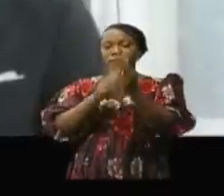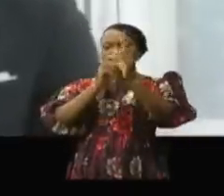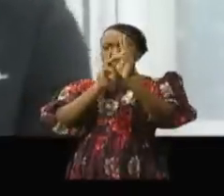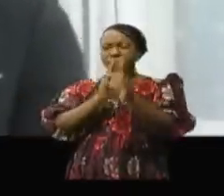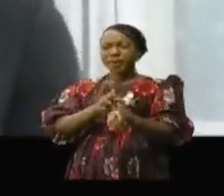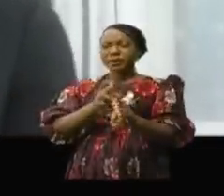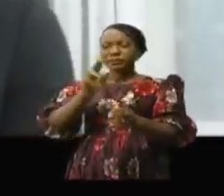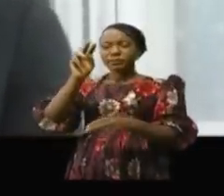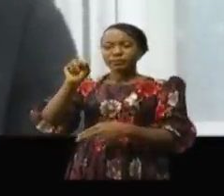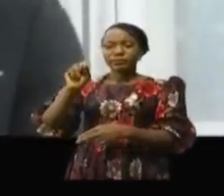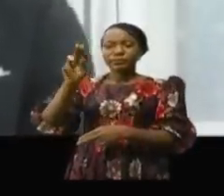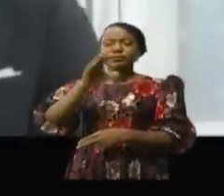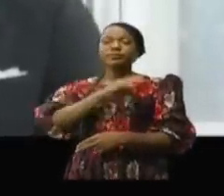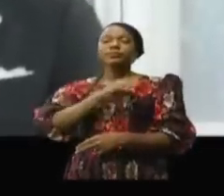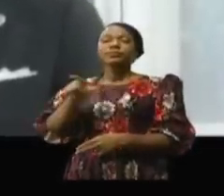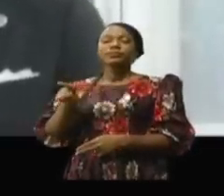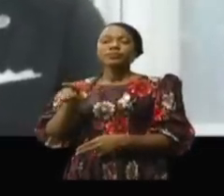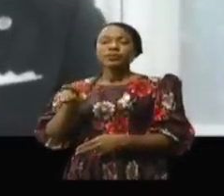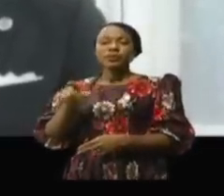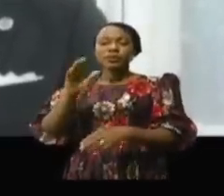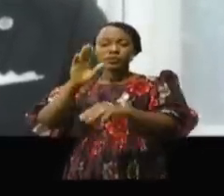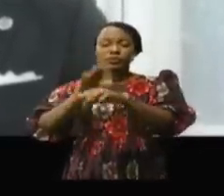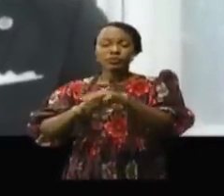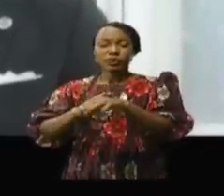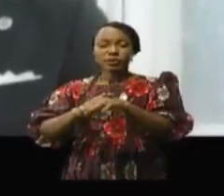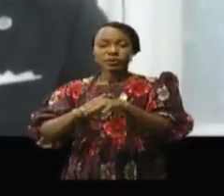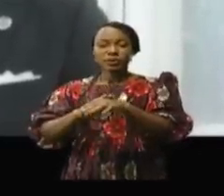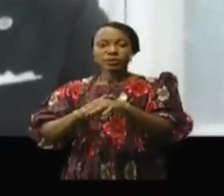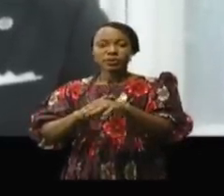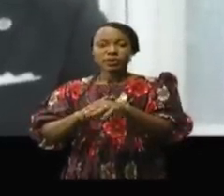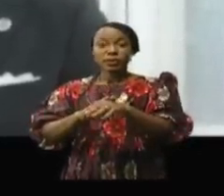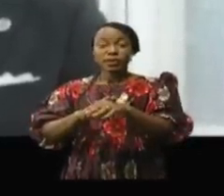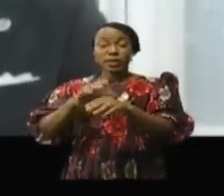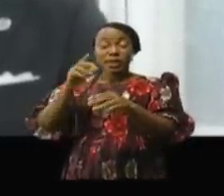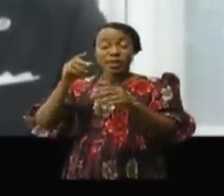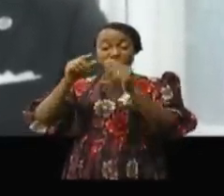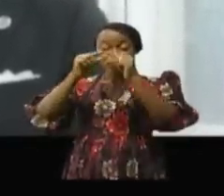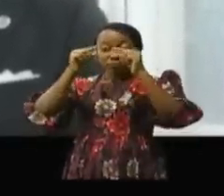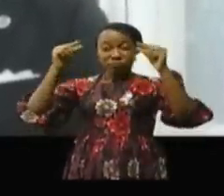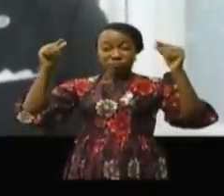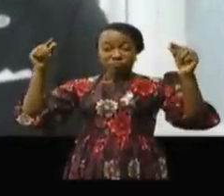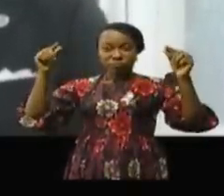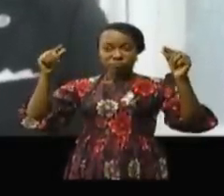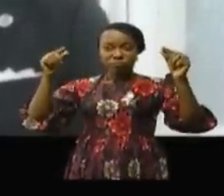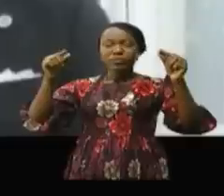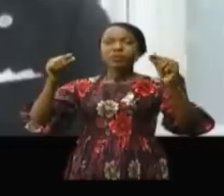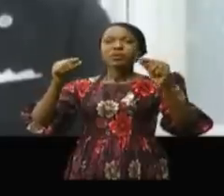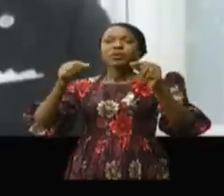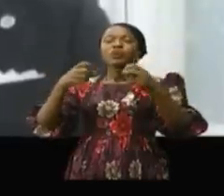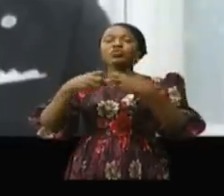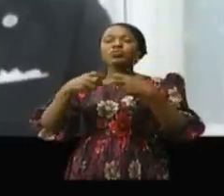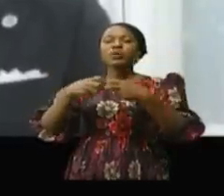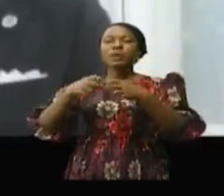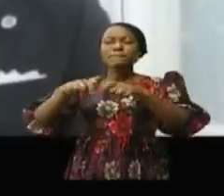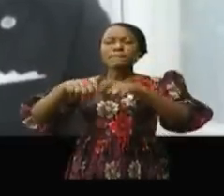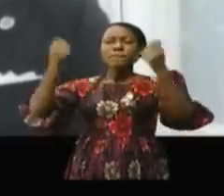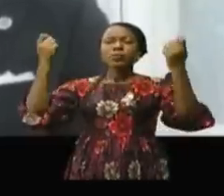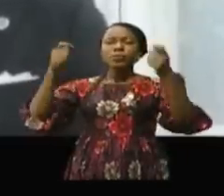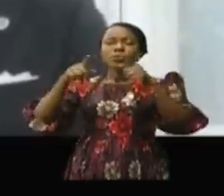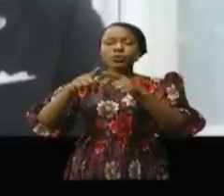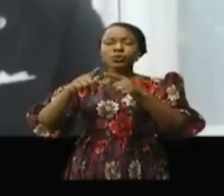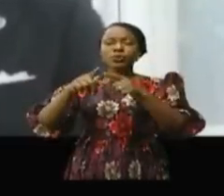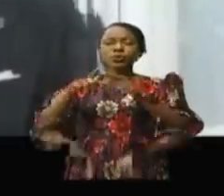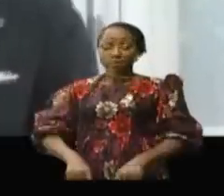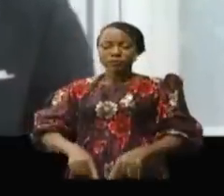et les coups de feu ont touché un poteau électrique et un câble s'est déchiré et malheureusement des